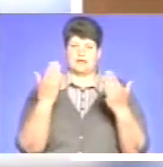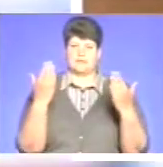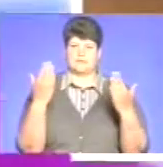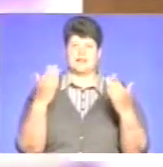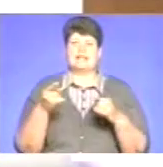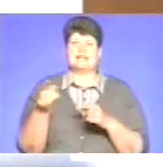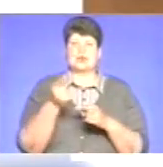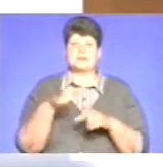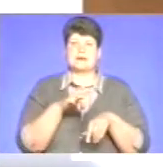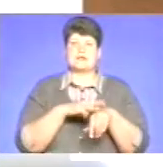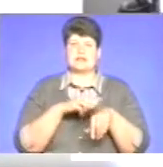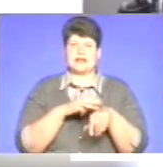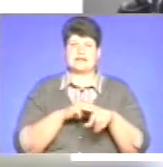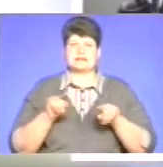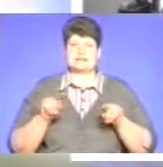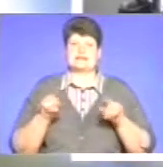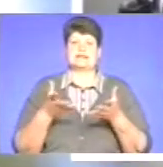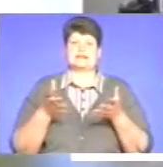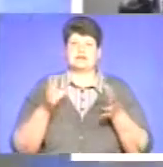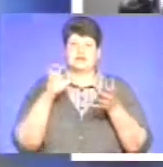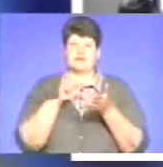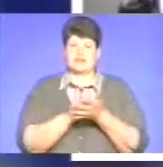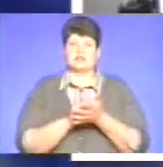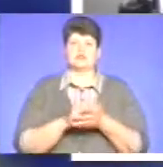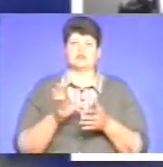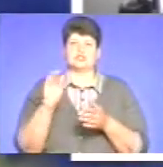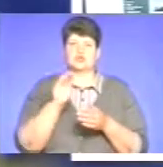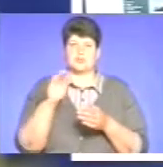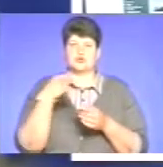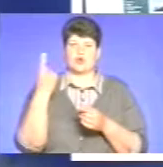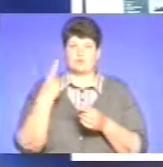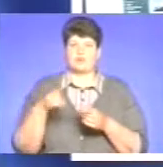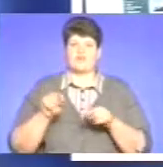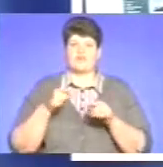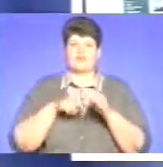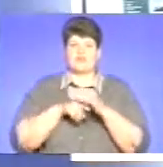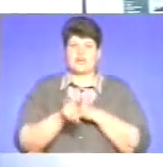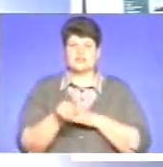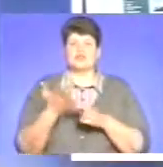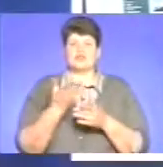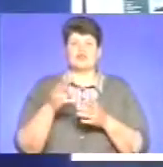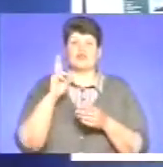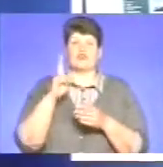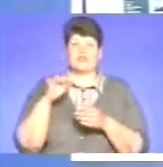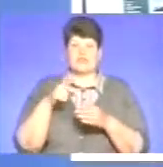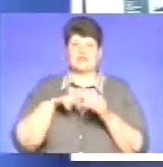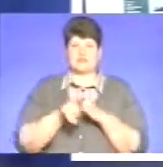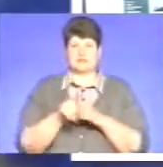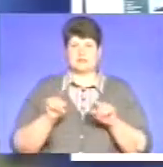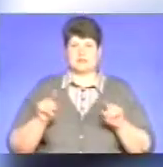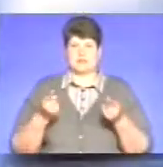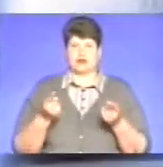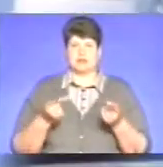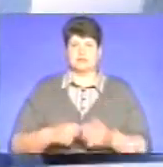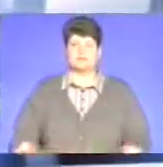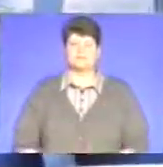Тернопільські міліціонери затримали арештанта-втікача, уродженця Житомирської області, який у квітні цього року втік з-під варти.